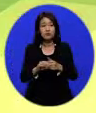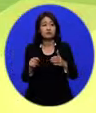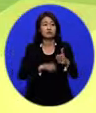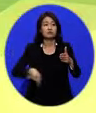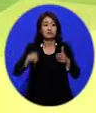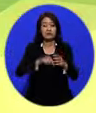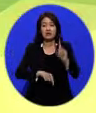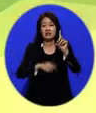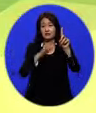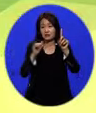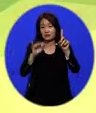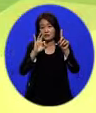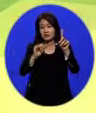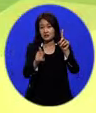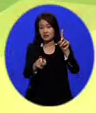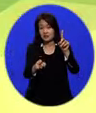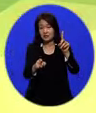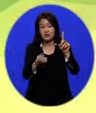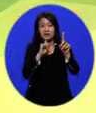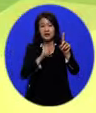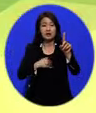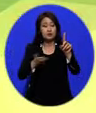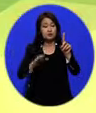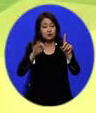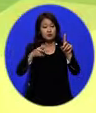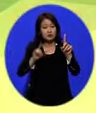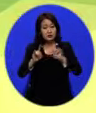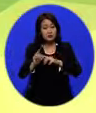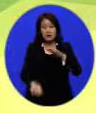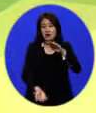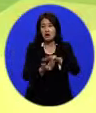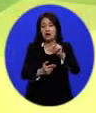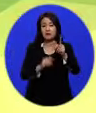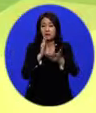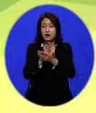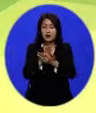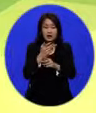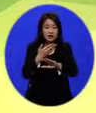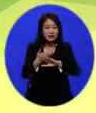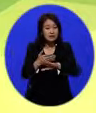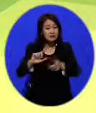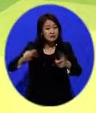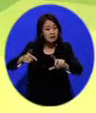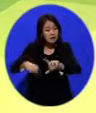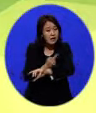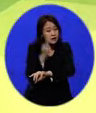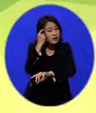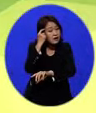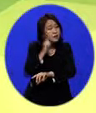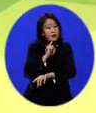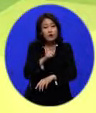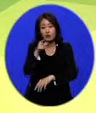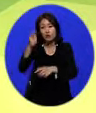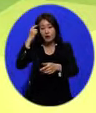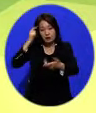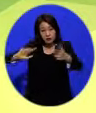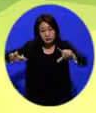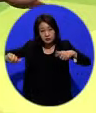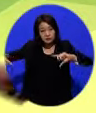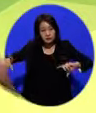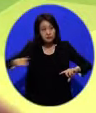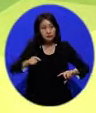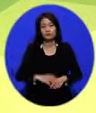안에 인재는 한 명이에요. 하지만 유대인들은요, 최고보다는 다르게 생각하라가 교육의 철학이에요. 그래서 너도 다르고 너도 다르고